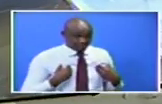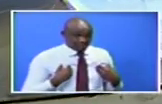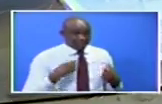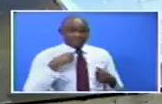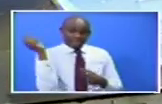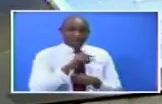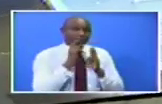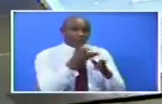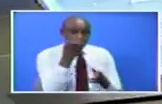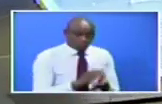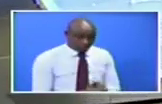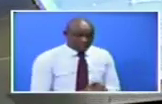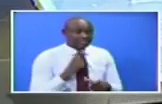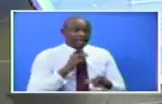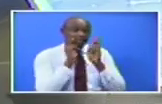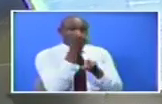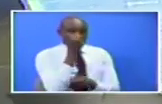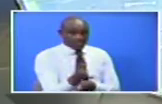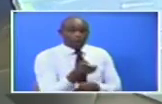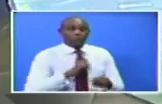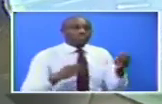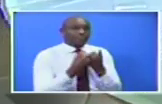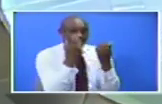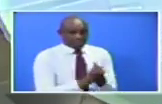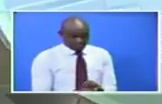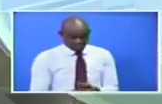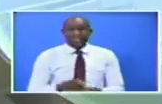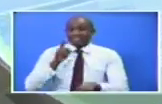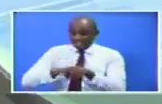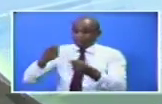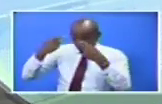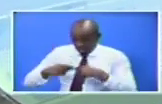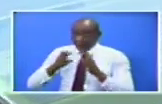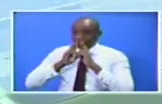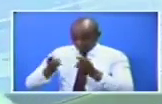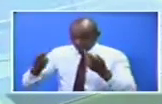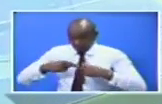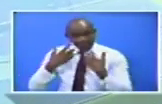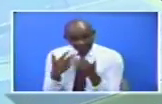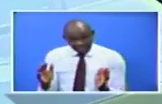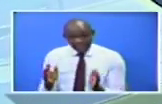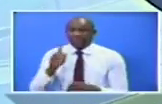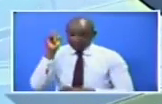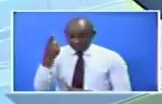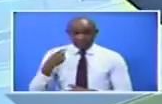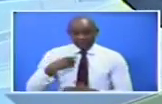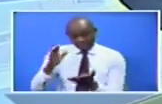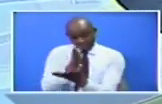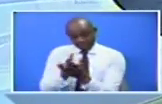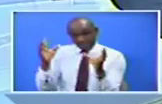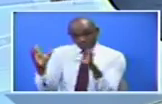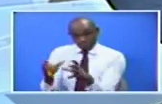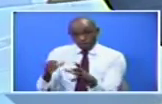kwenu, nikishapiga ripoti nini kinafanyika? Ukishakuja pale kwetu kwetu upige ripoti, kwanza tuko na Department of